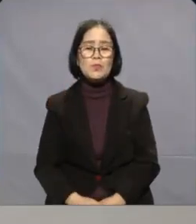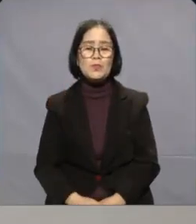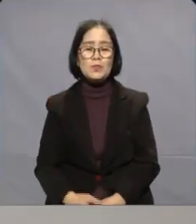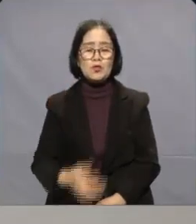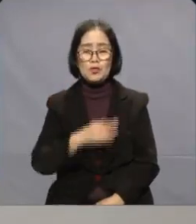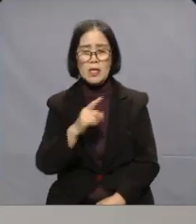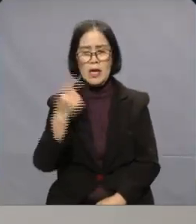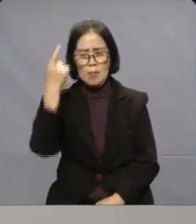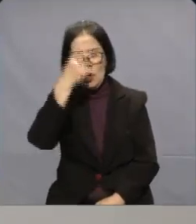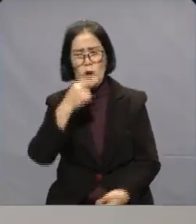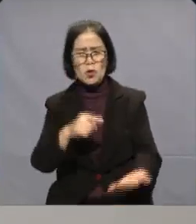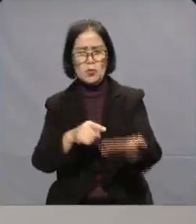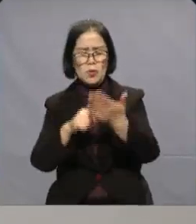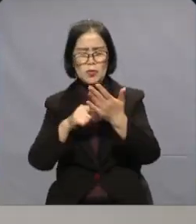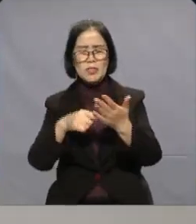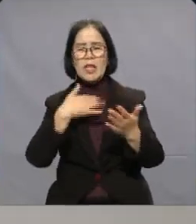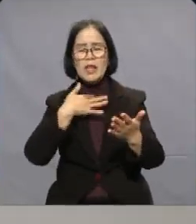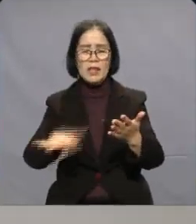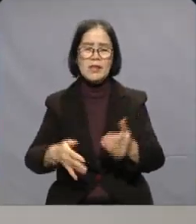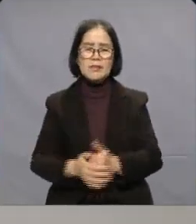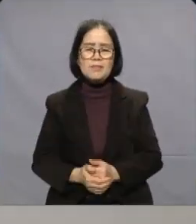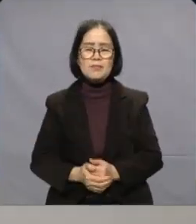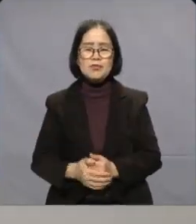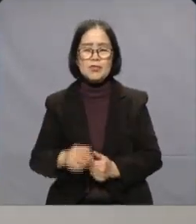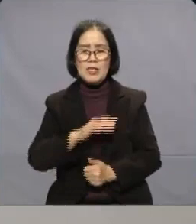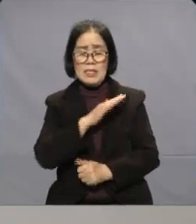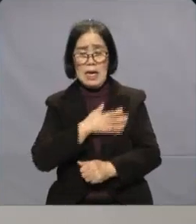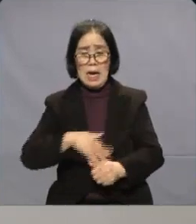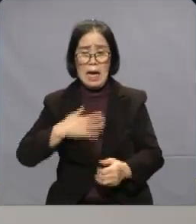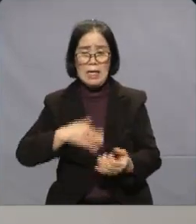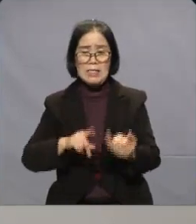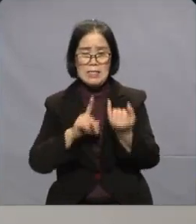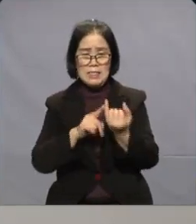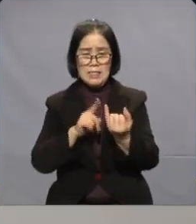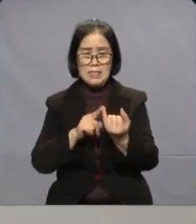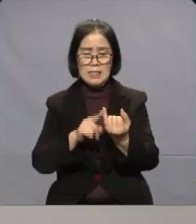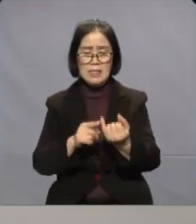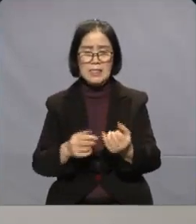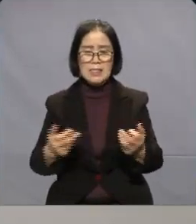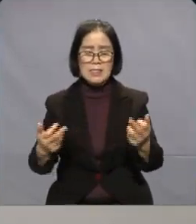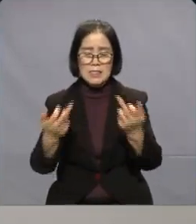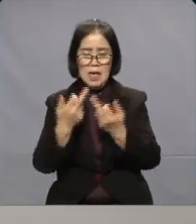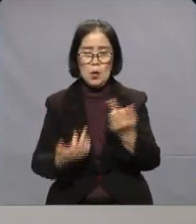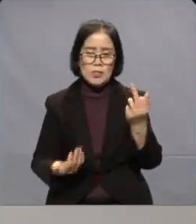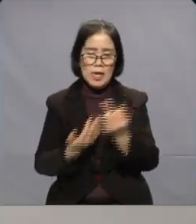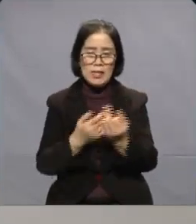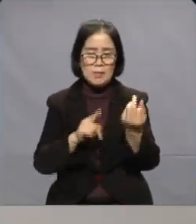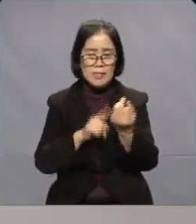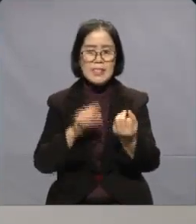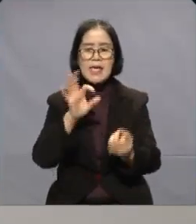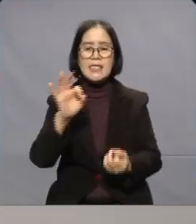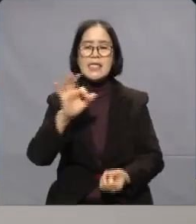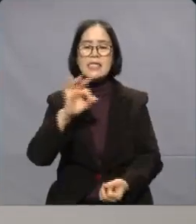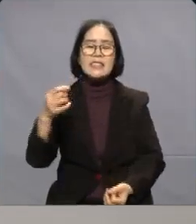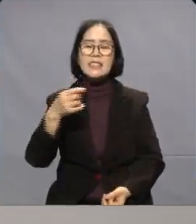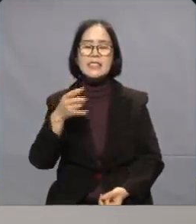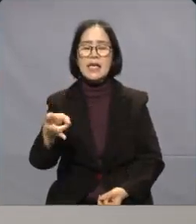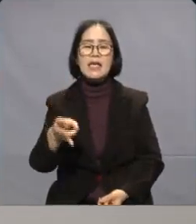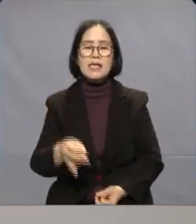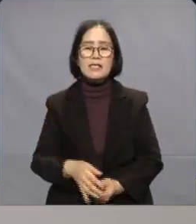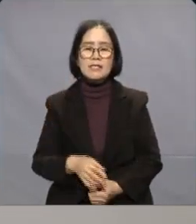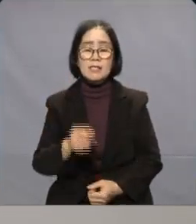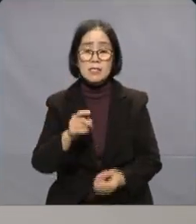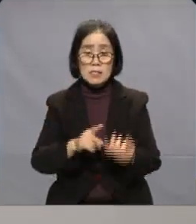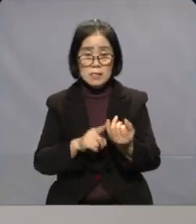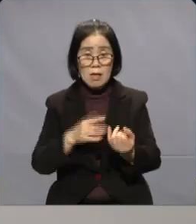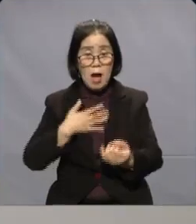우리에게 단 한 번도 얼굴 제대로 보여준 적 없지만 우리가 너무 잘 아는 얼굴, 계곡살인 피의자 이은혜입니다. 그렇다면 이것도